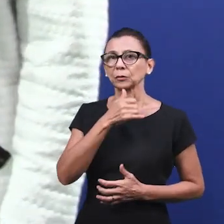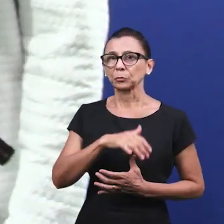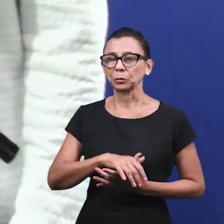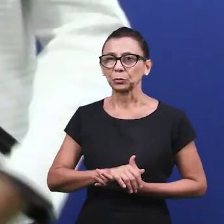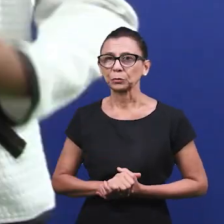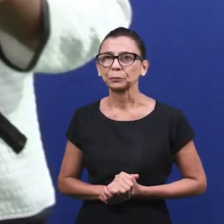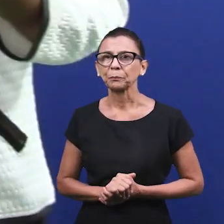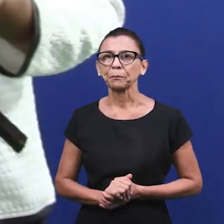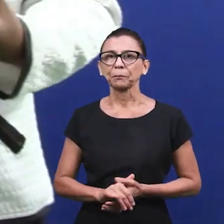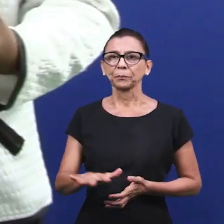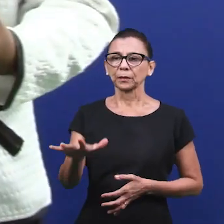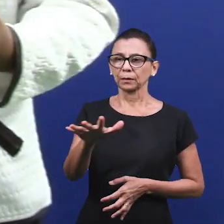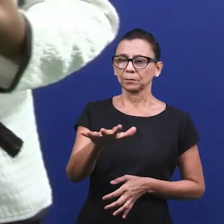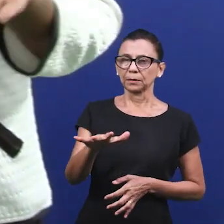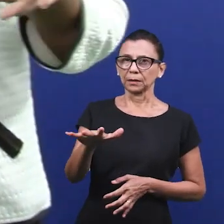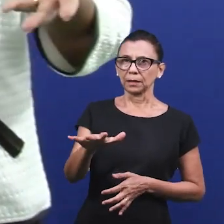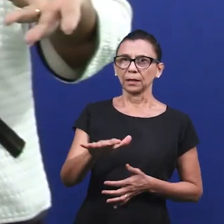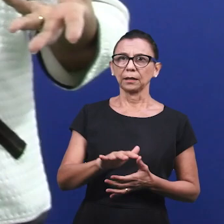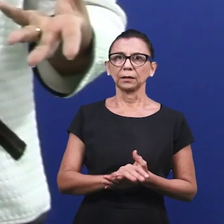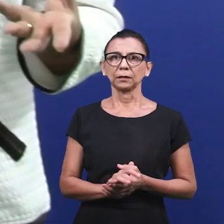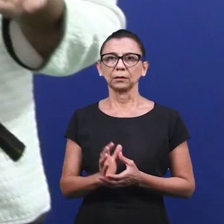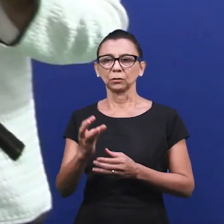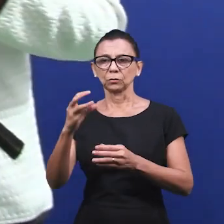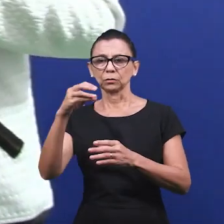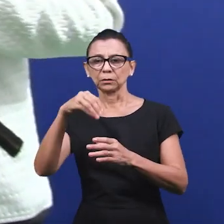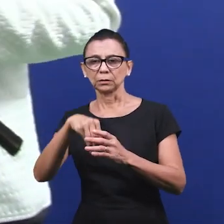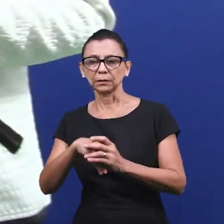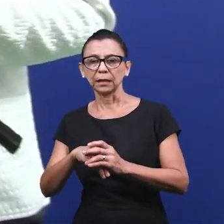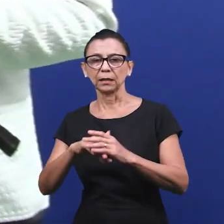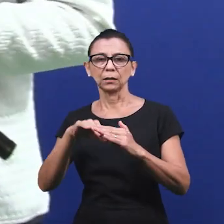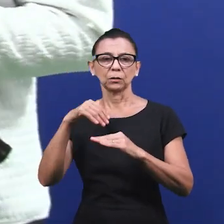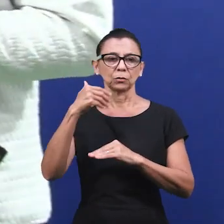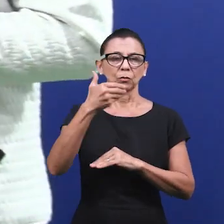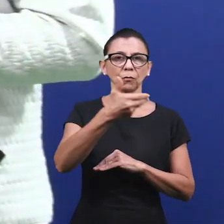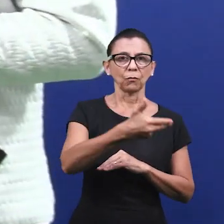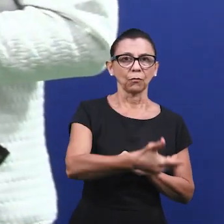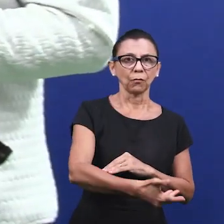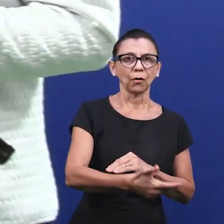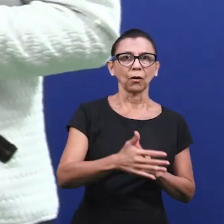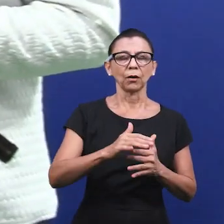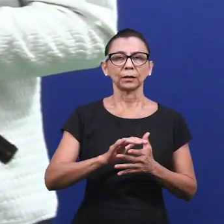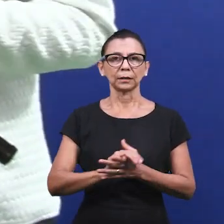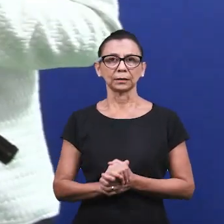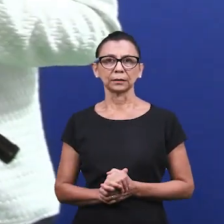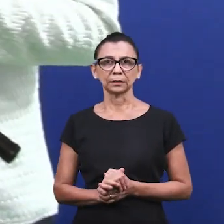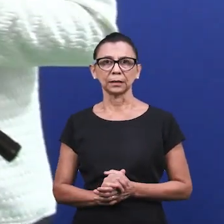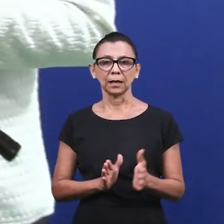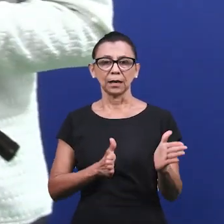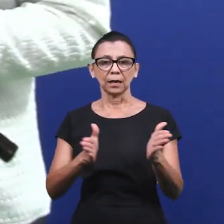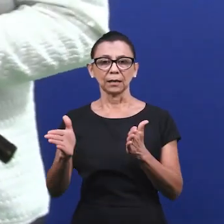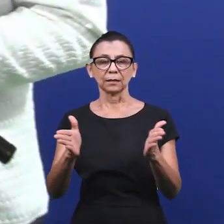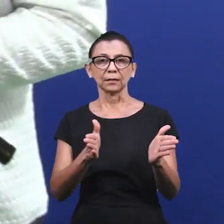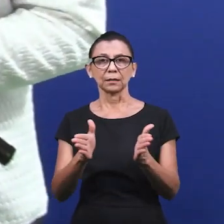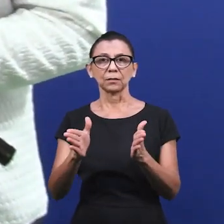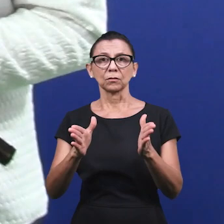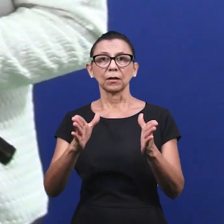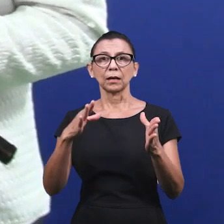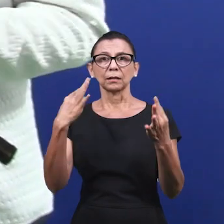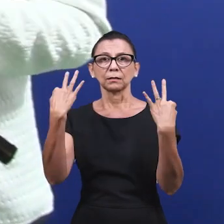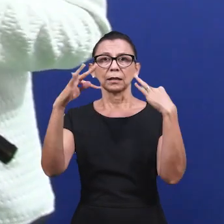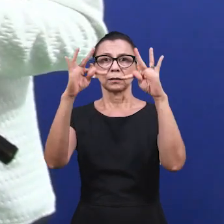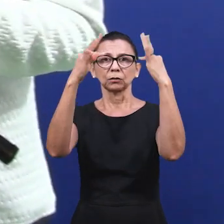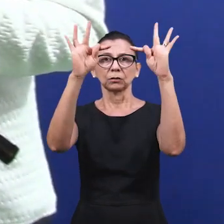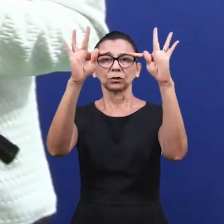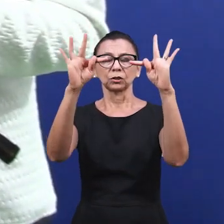Exemple, des environnements internes et externes, accès aux